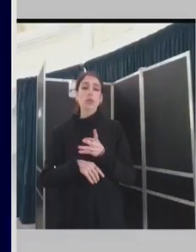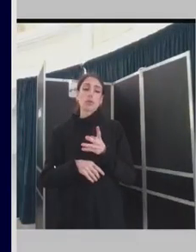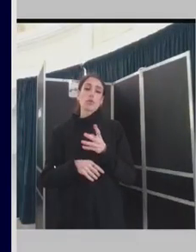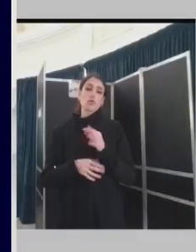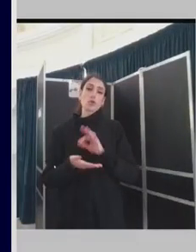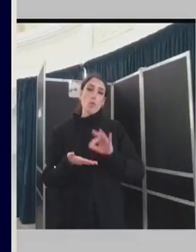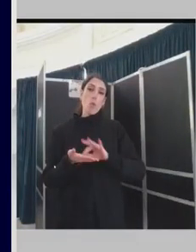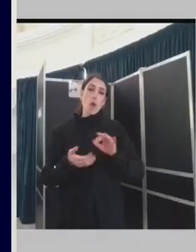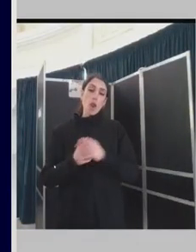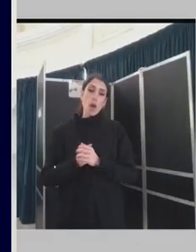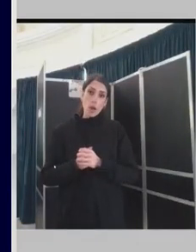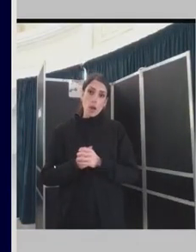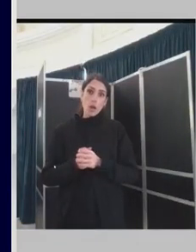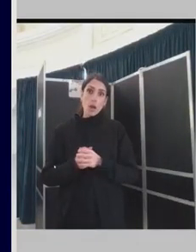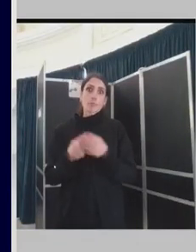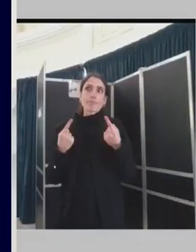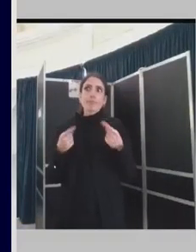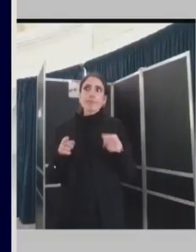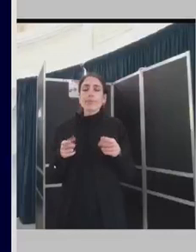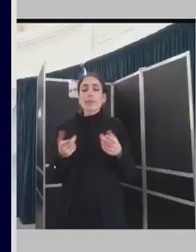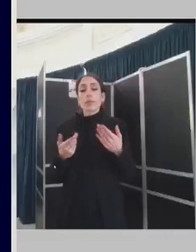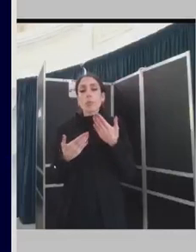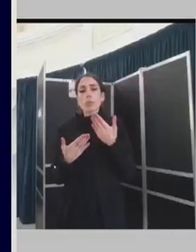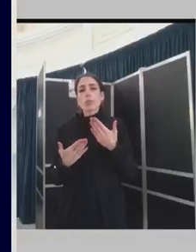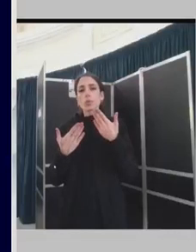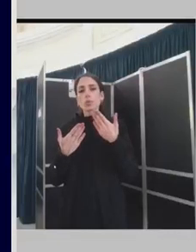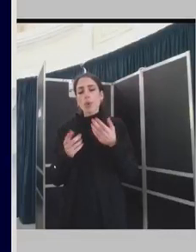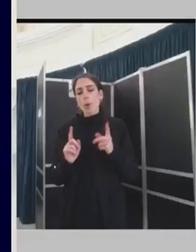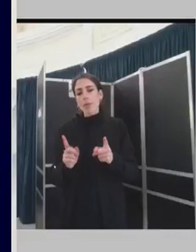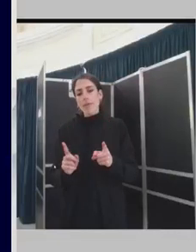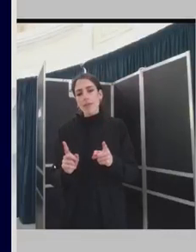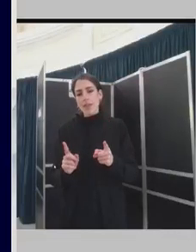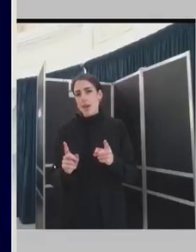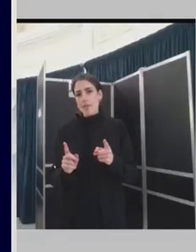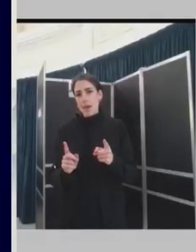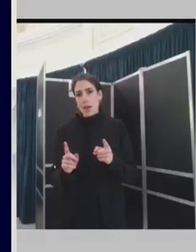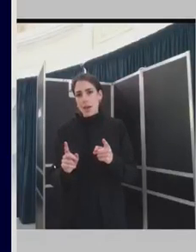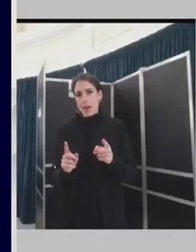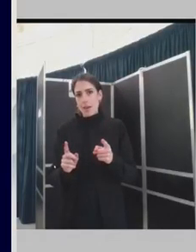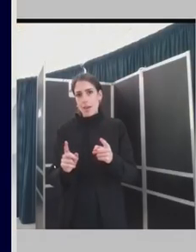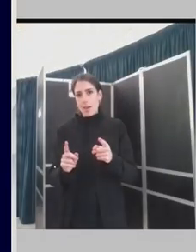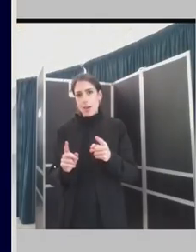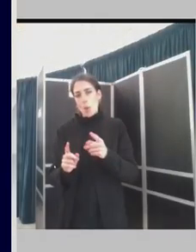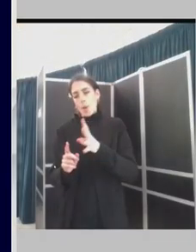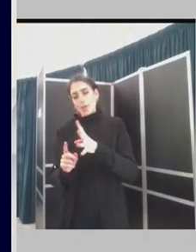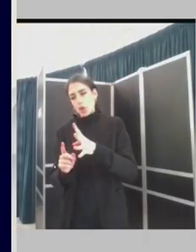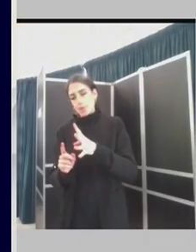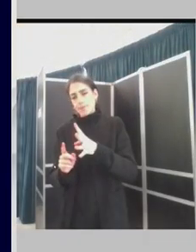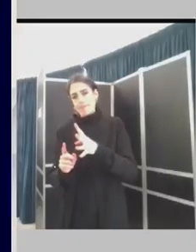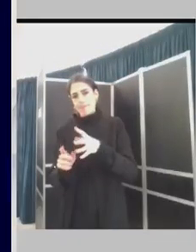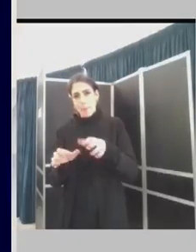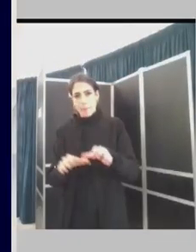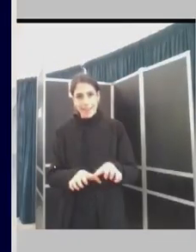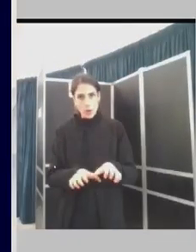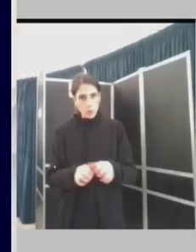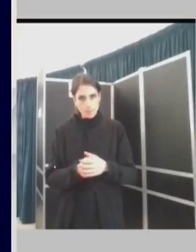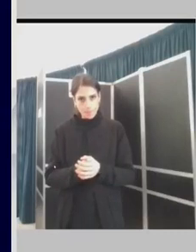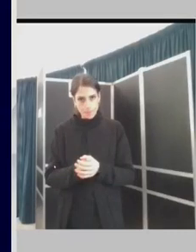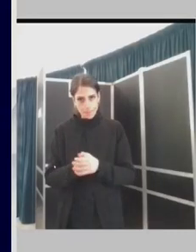ne avremo di meno, perché sapete che c'è, e a breve io dovrò andare appunto a quest'altra riunione, quindi mi scuso se andrò via prima, la questione